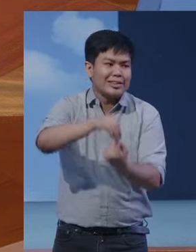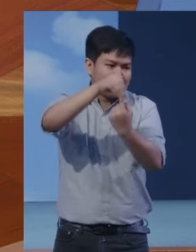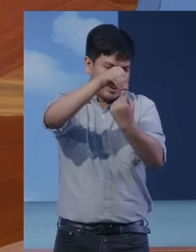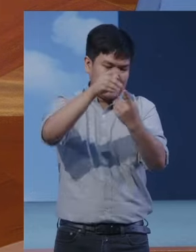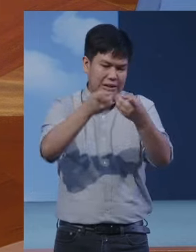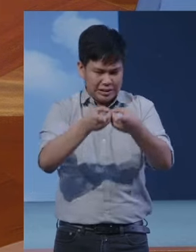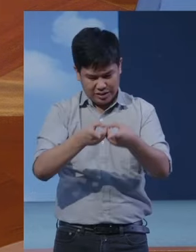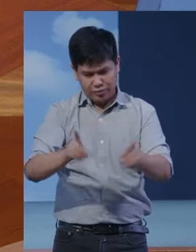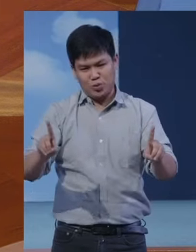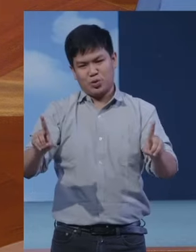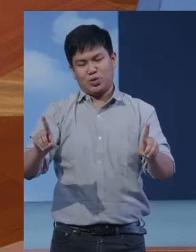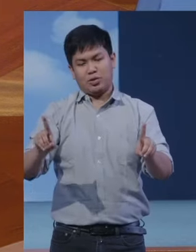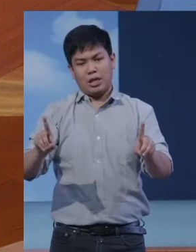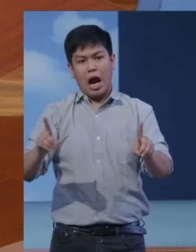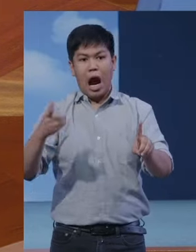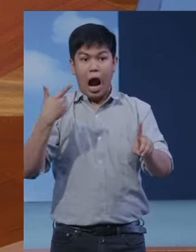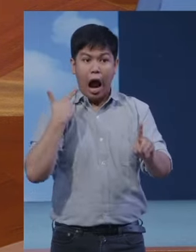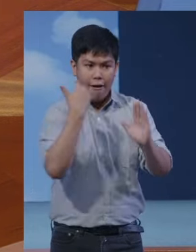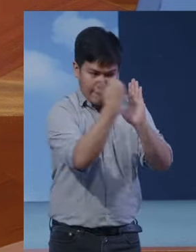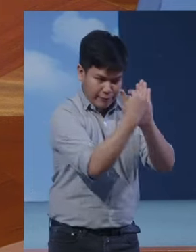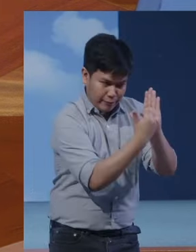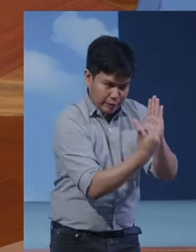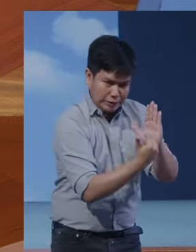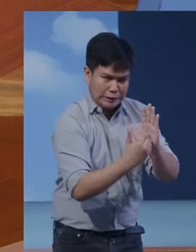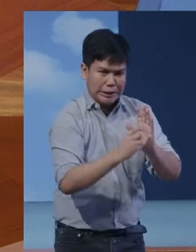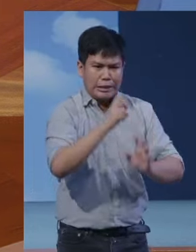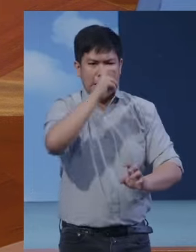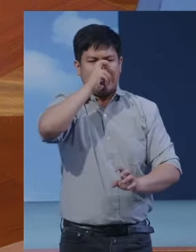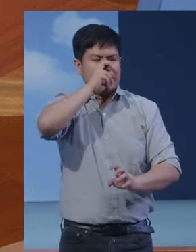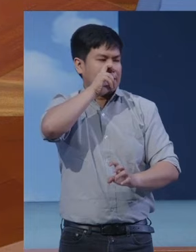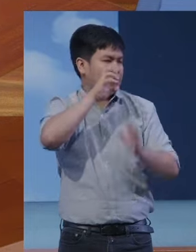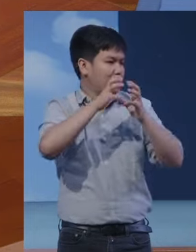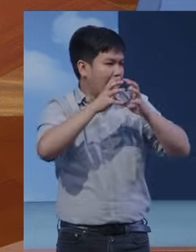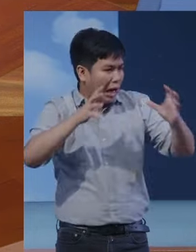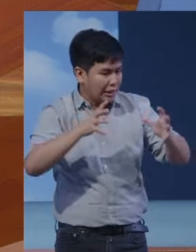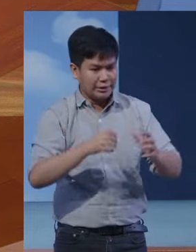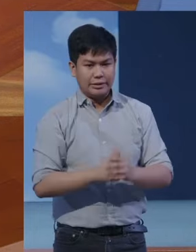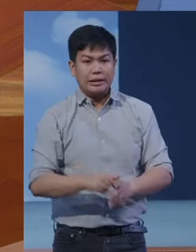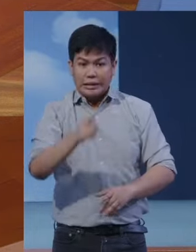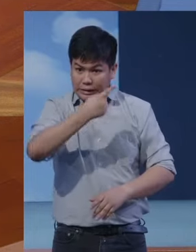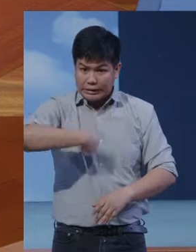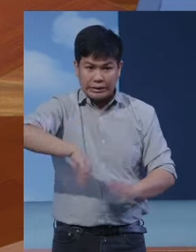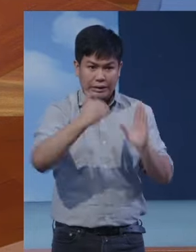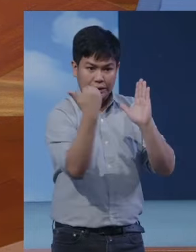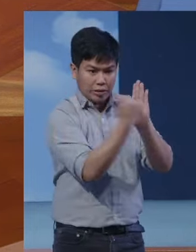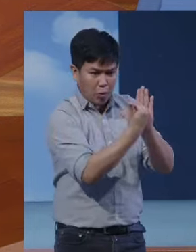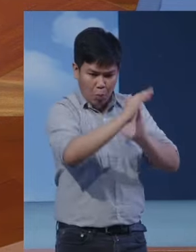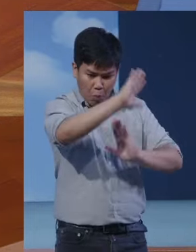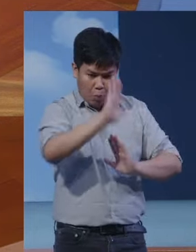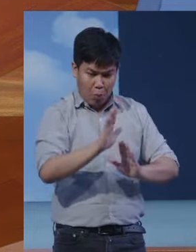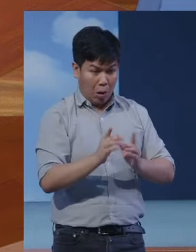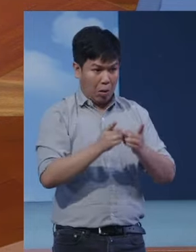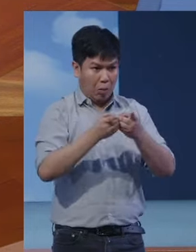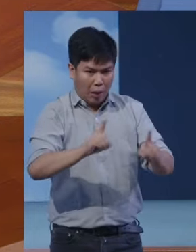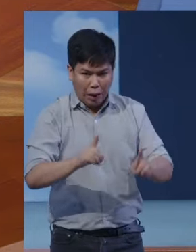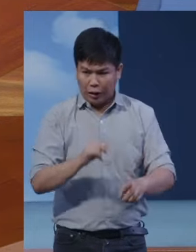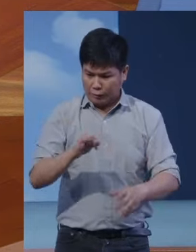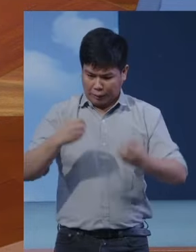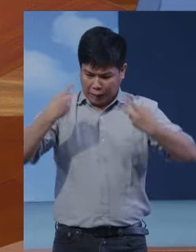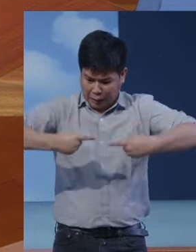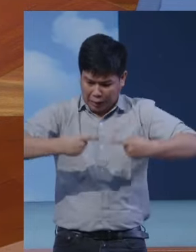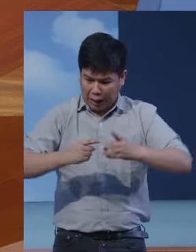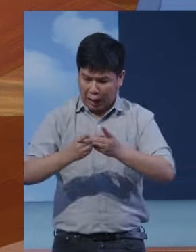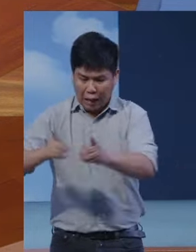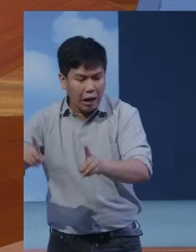paghihiwalay pero merong grounds dapat nating iwasan ang paghihiwalay mga kapatid